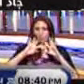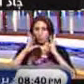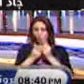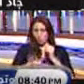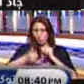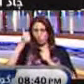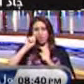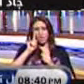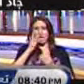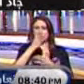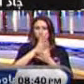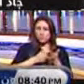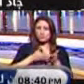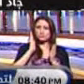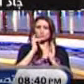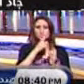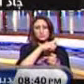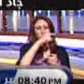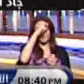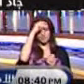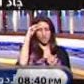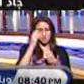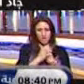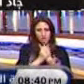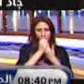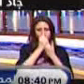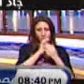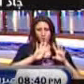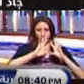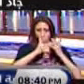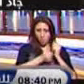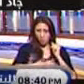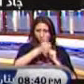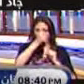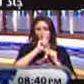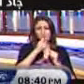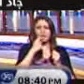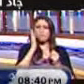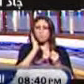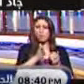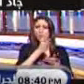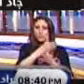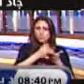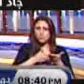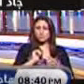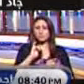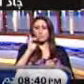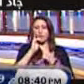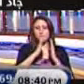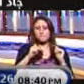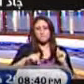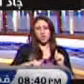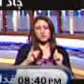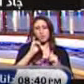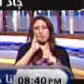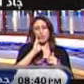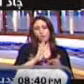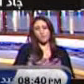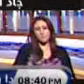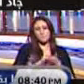يطلبه المعارضة يعني تطلب المعارضة تحصل عليه، ولكن المهم هو مصلحة هذا البلد